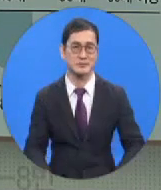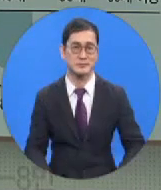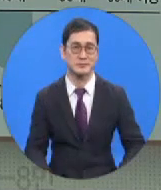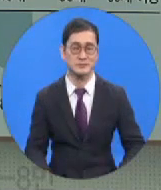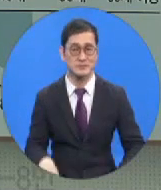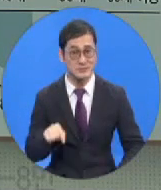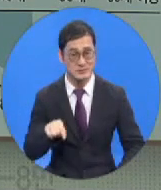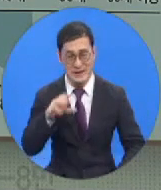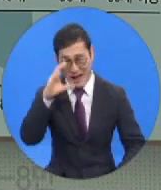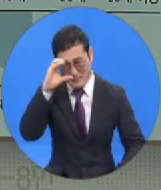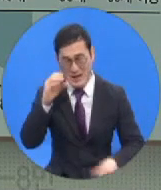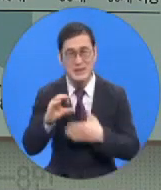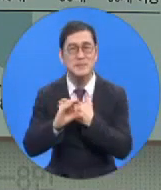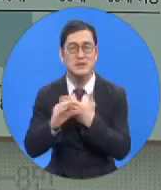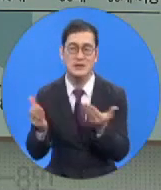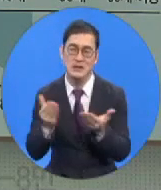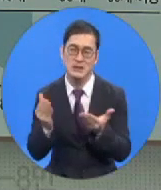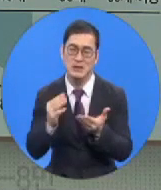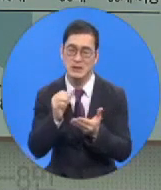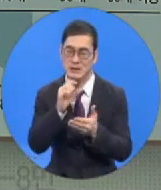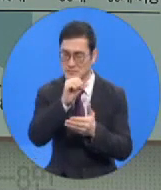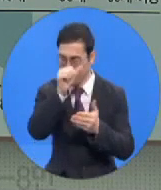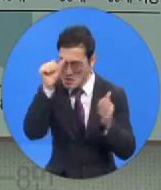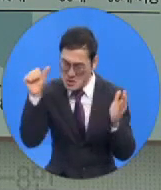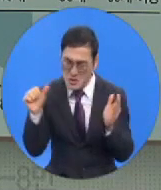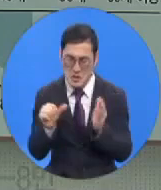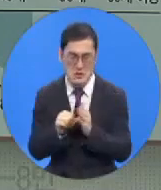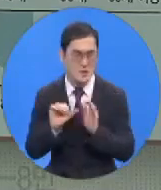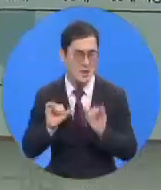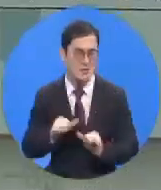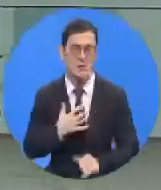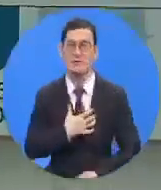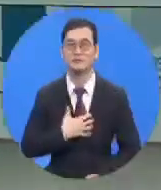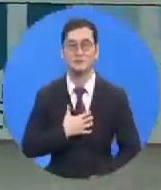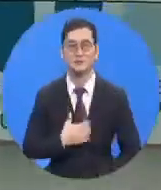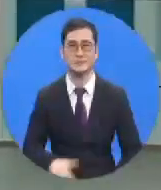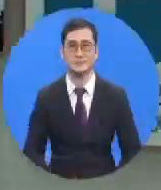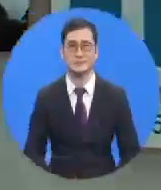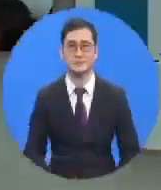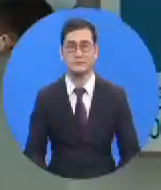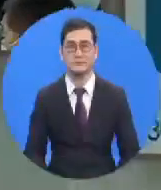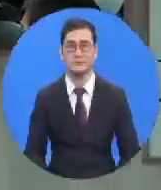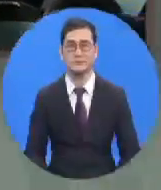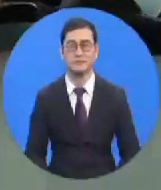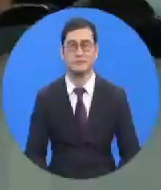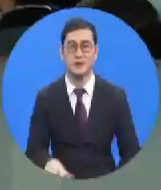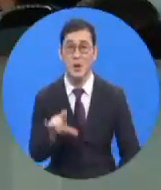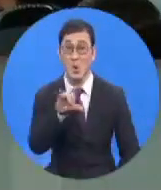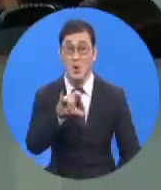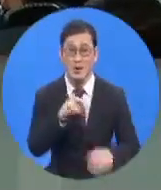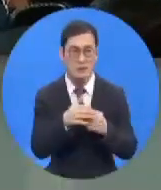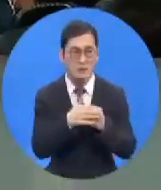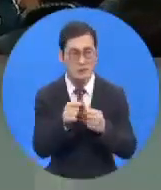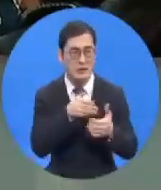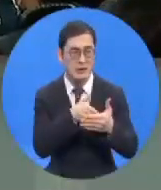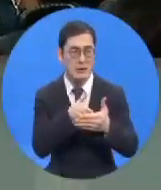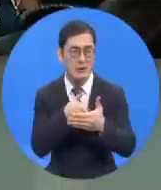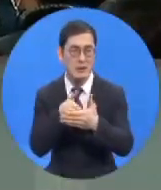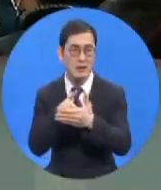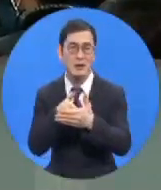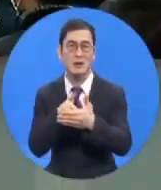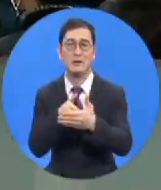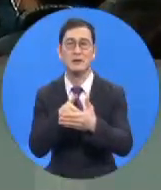할까 두렵다 이렇게 밝히고 있는데요. 청년들은 코로나 취업 포기가 늘고 있습니다. 대기업의 문은 닫힌